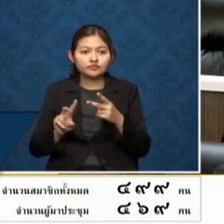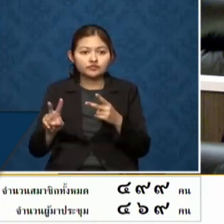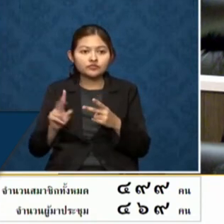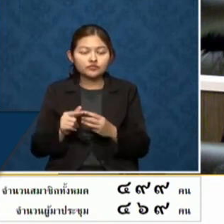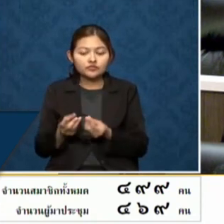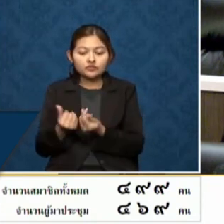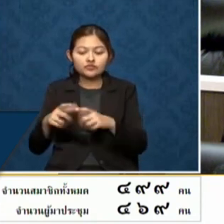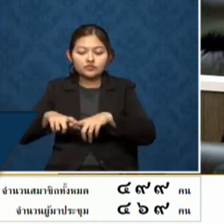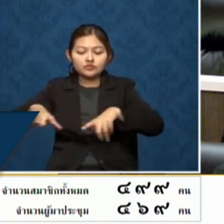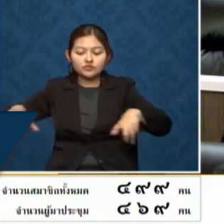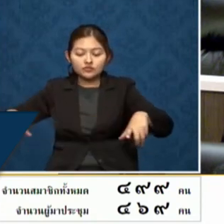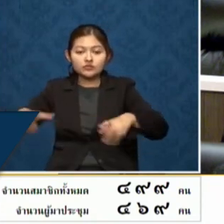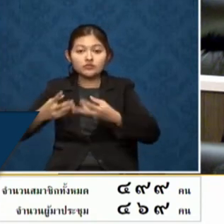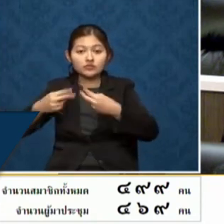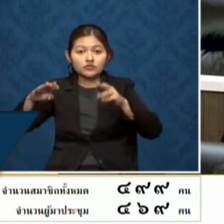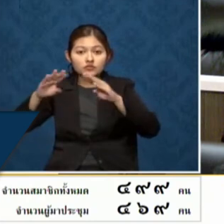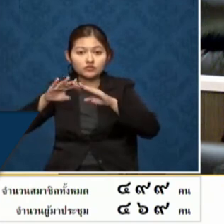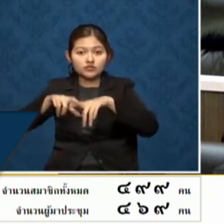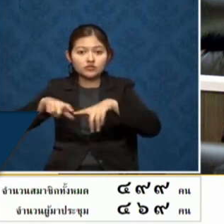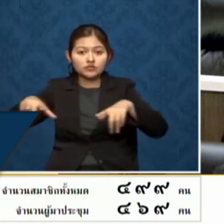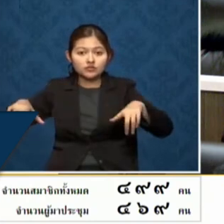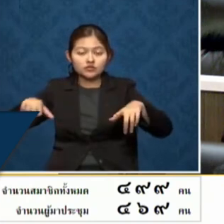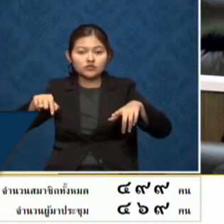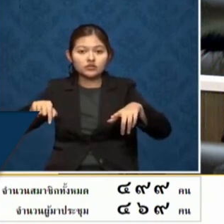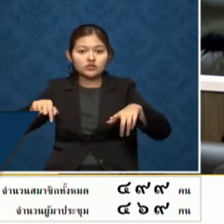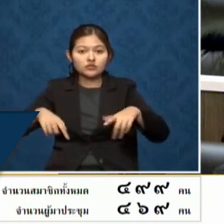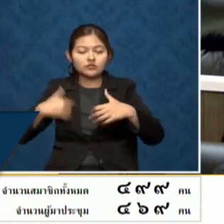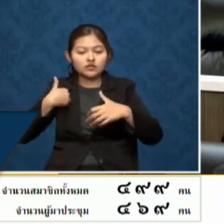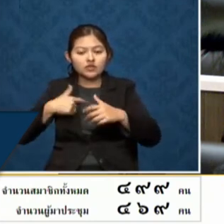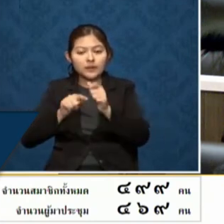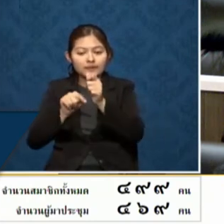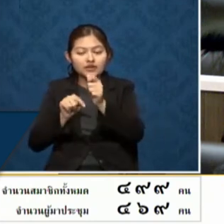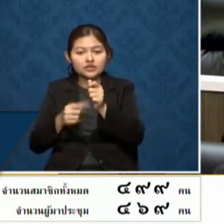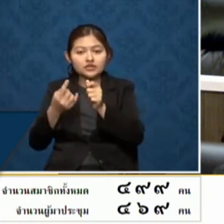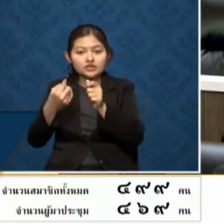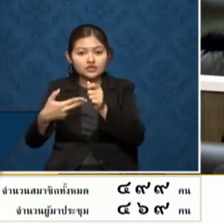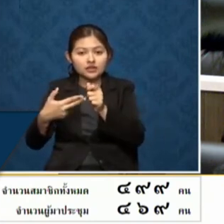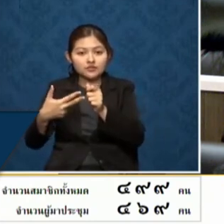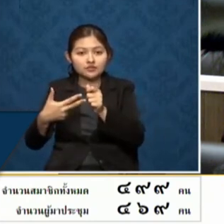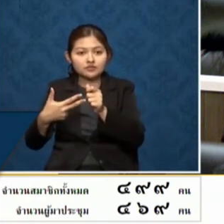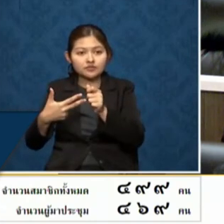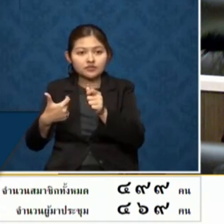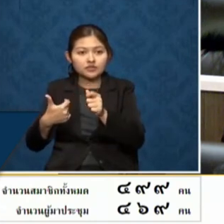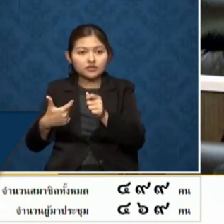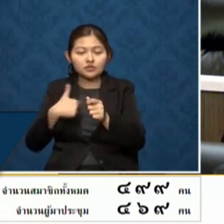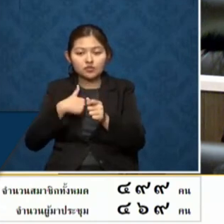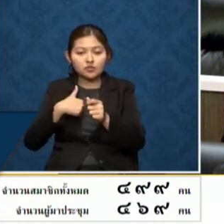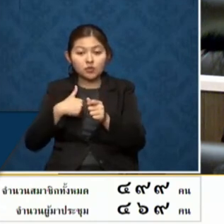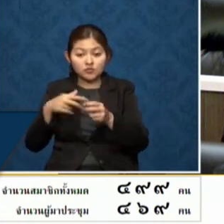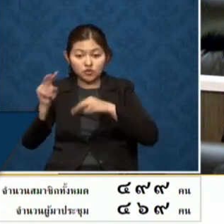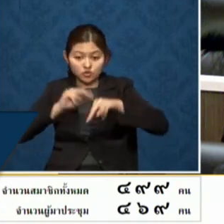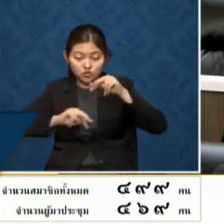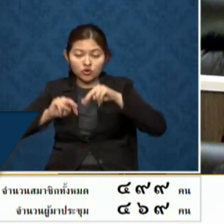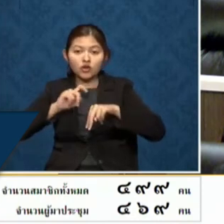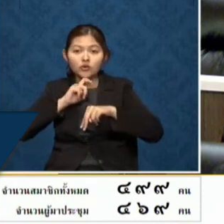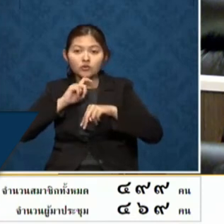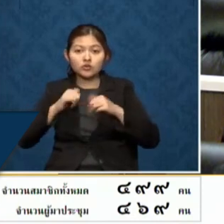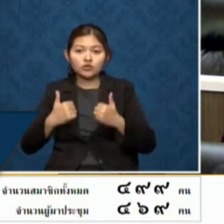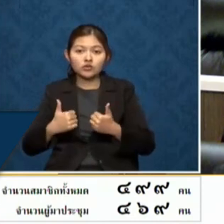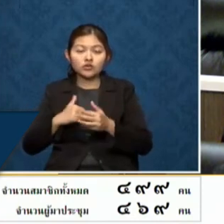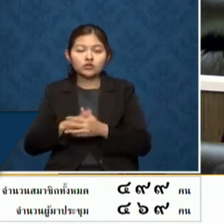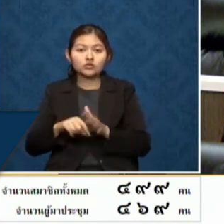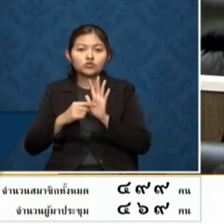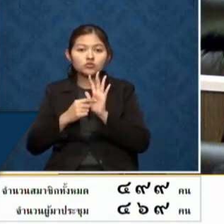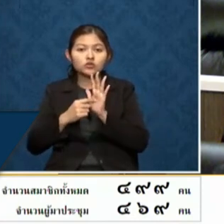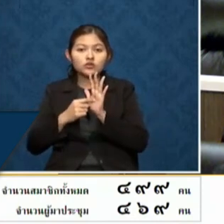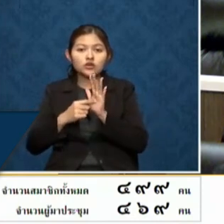สปกนะนะครับในพื้นที่จังหวัดนครปฐมนะครับซึ่งมีทั้งหมด 3อำเภอนะครับก็เป็นพื้นที่ของผมทุกอำเภอเลยนะครับก็ในตัวอย่างเช่นนะครับ